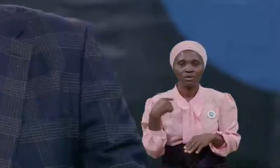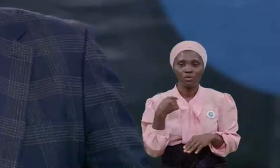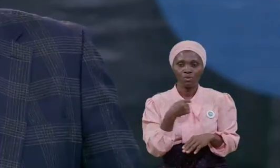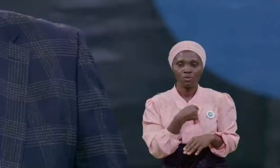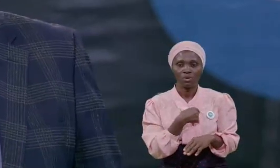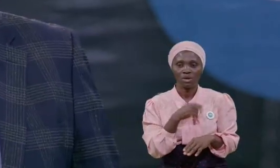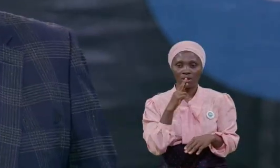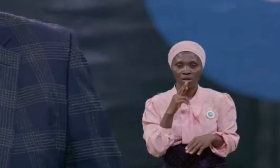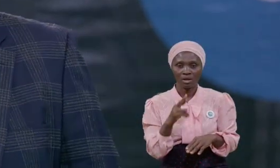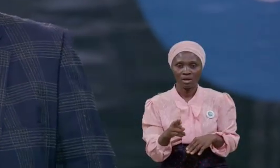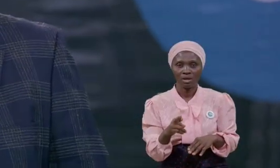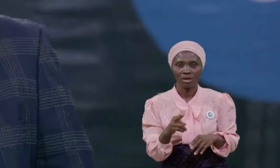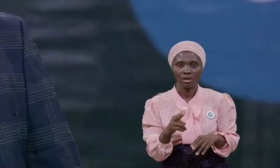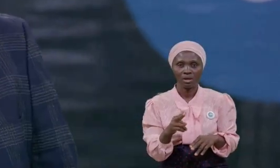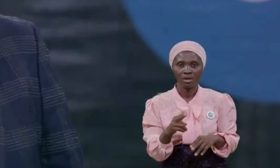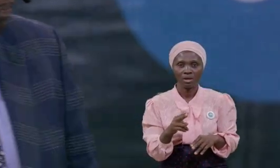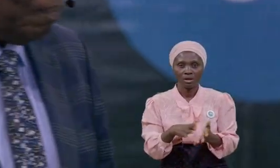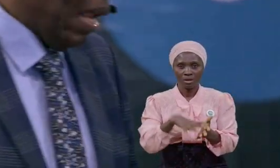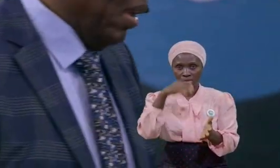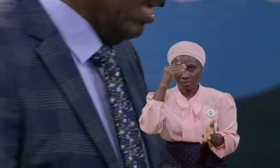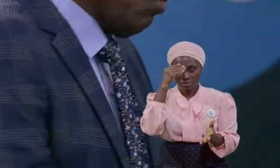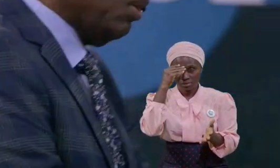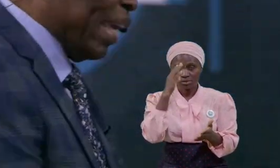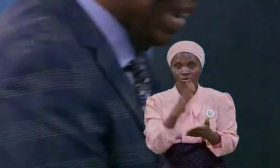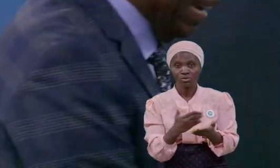de simple, mais de très profond.